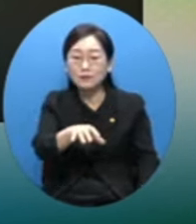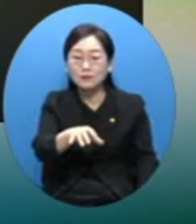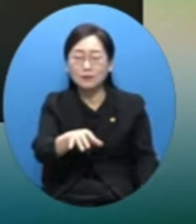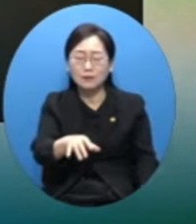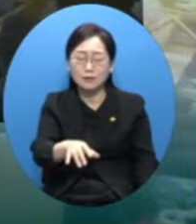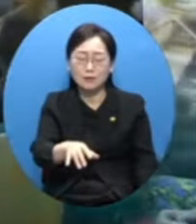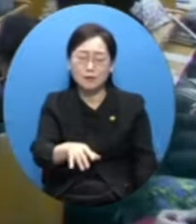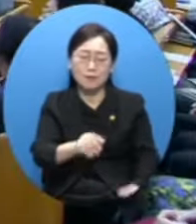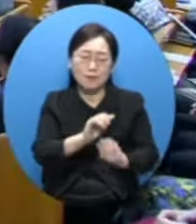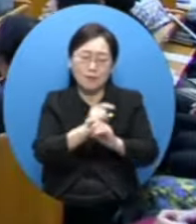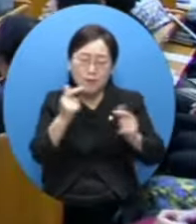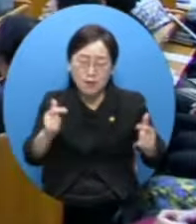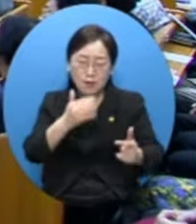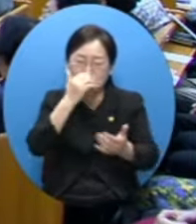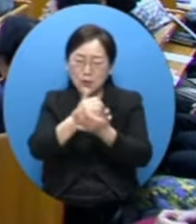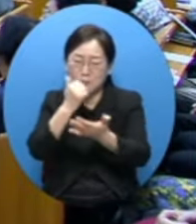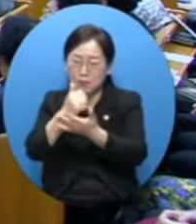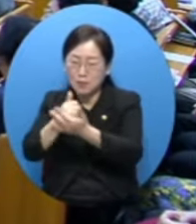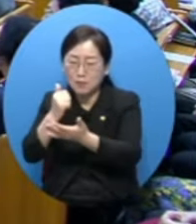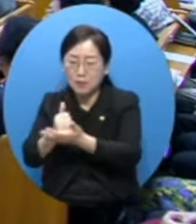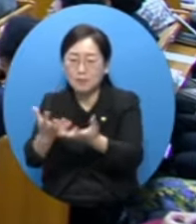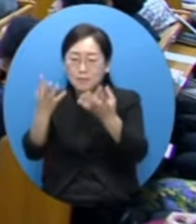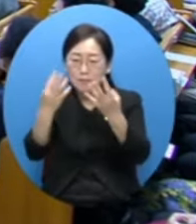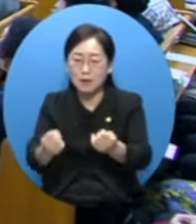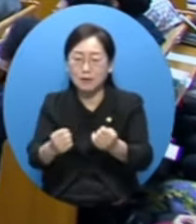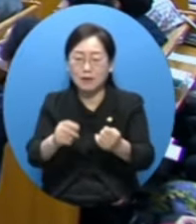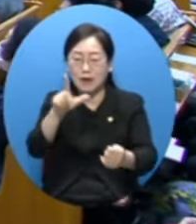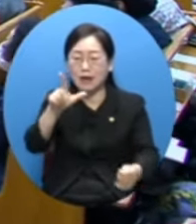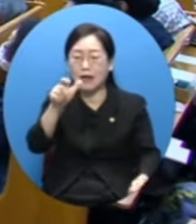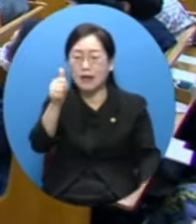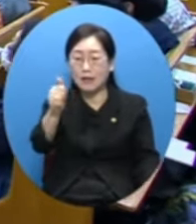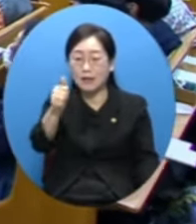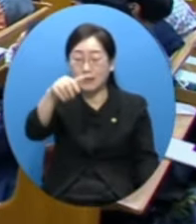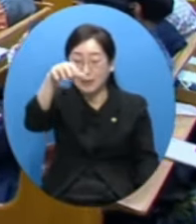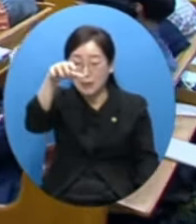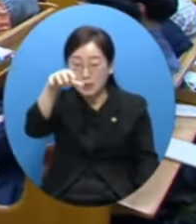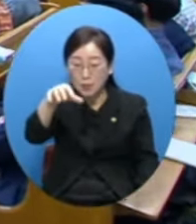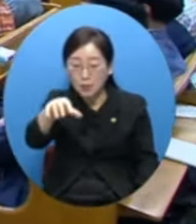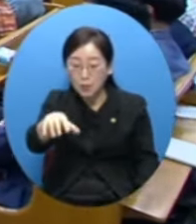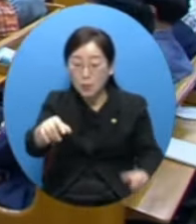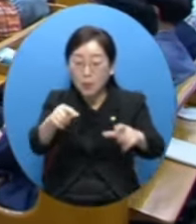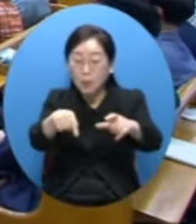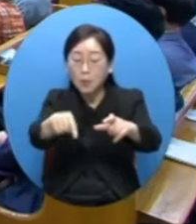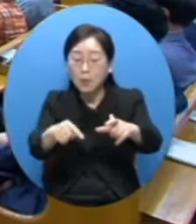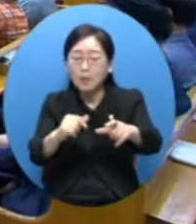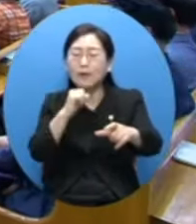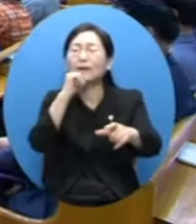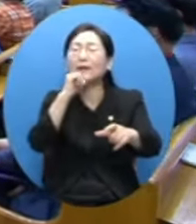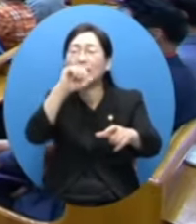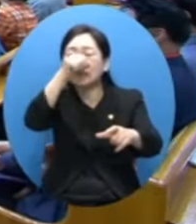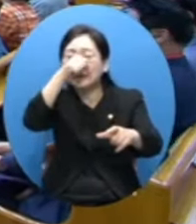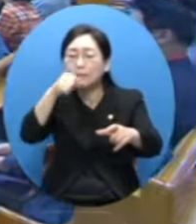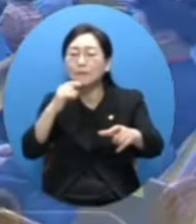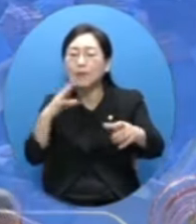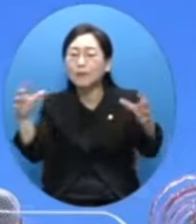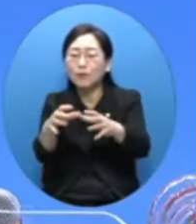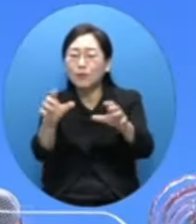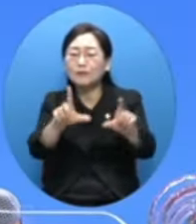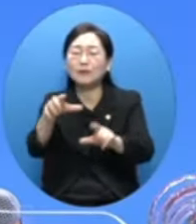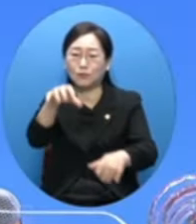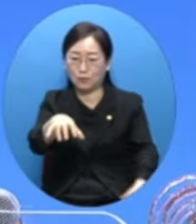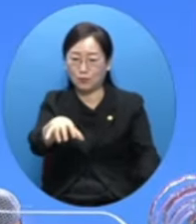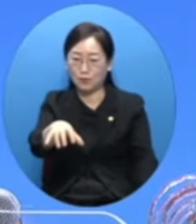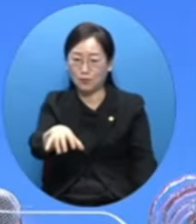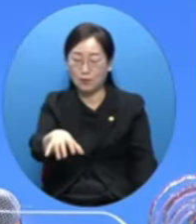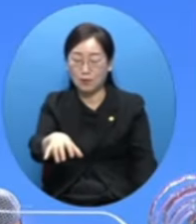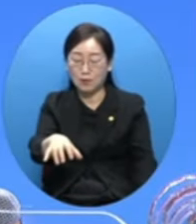범죄가 난무하는 LA 사우스의 센트럴 지역의 가난한 흑인 동네였습니다. 기록을 보면 그 동네 살고